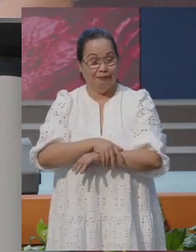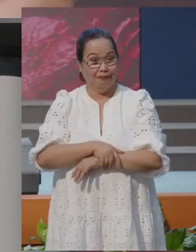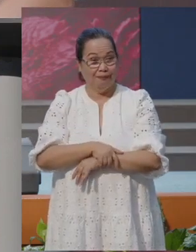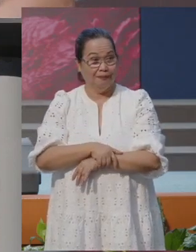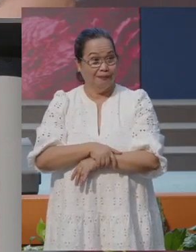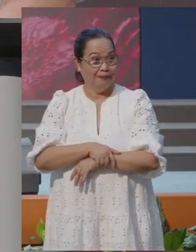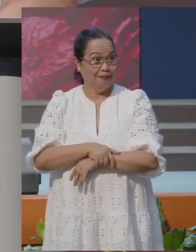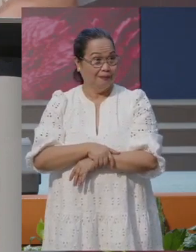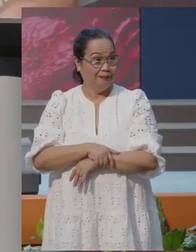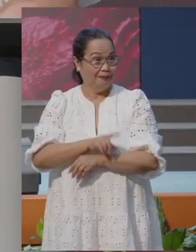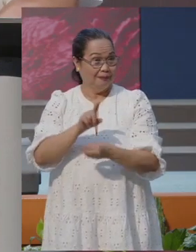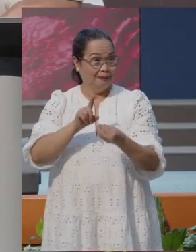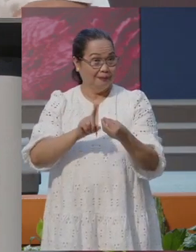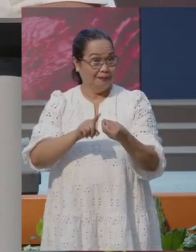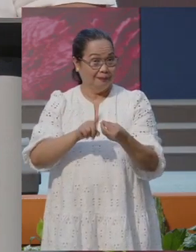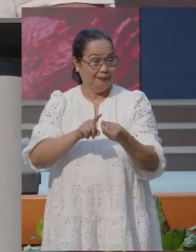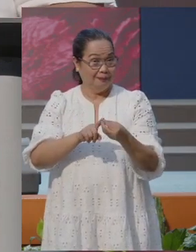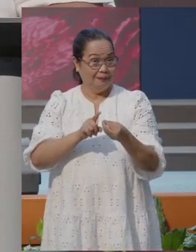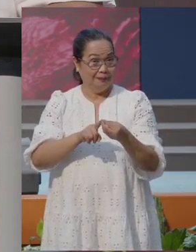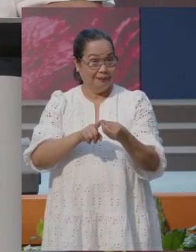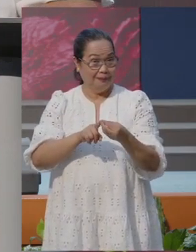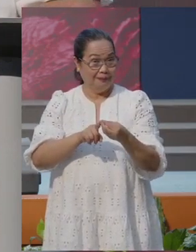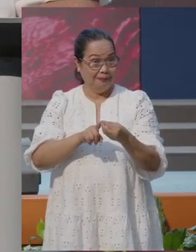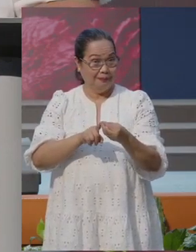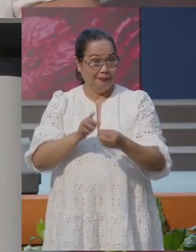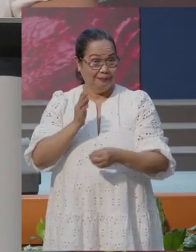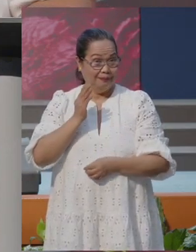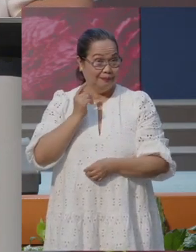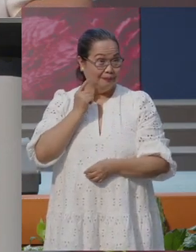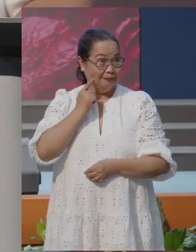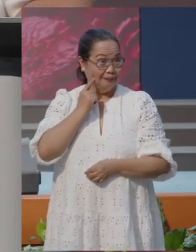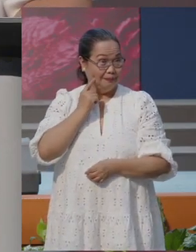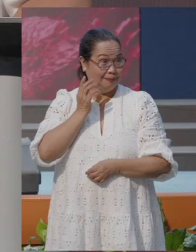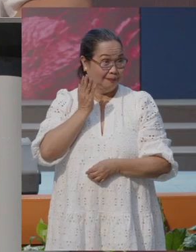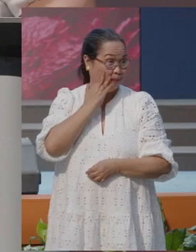yung tinutukoy dito ni Jesus. Strikes you on the cheek.